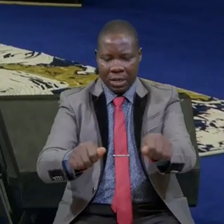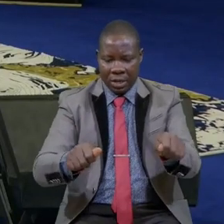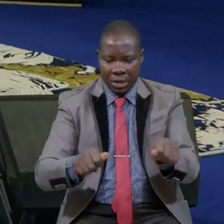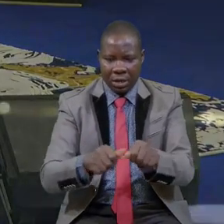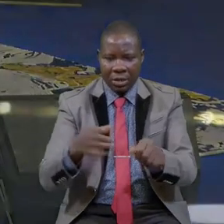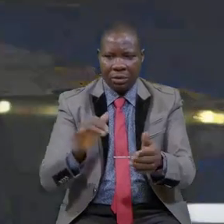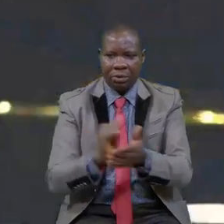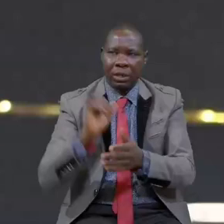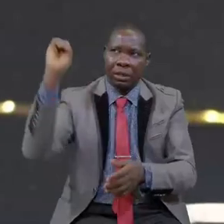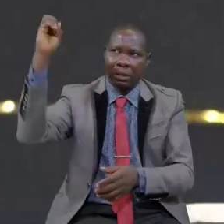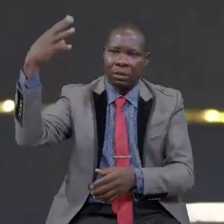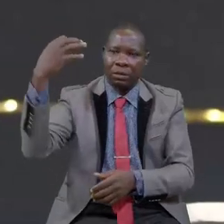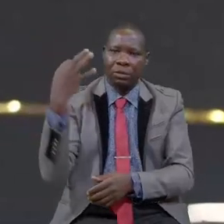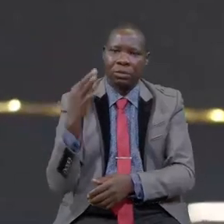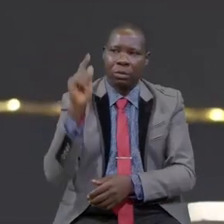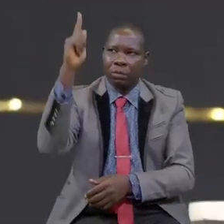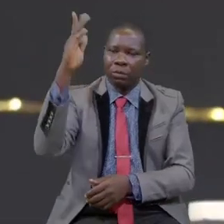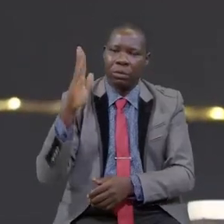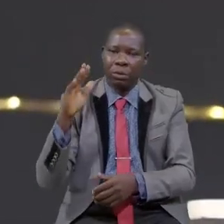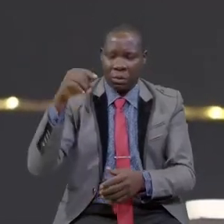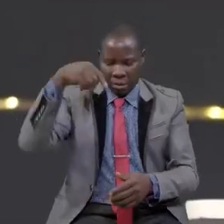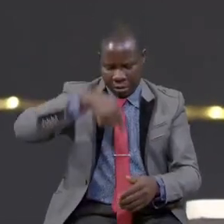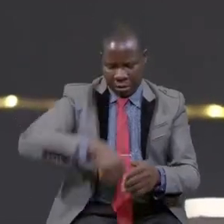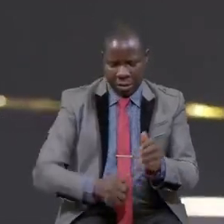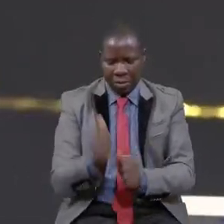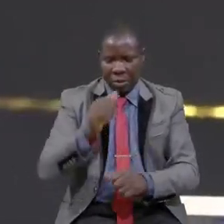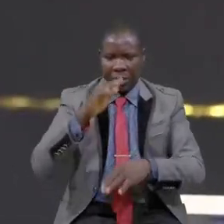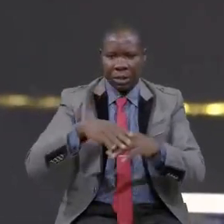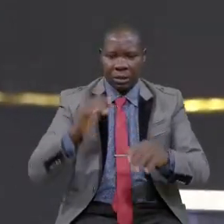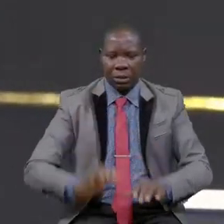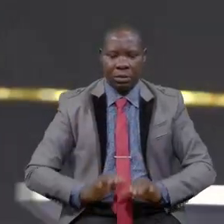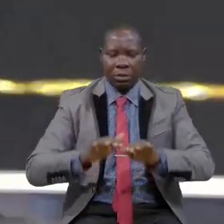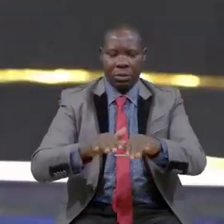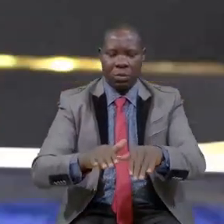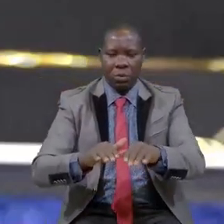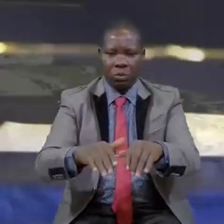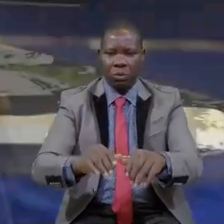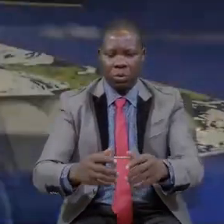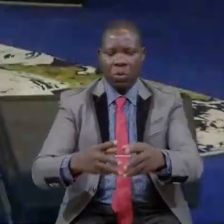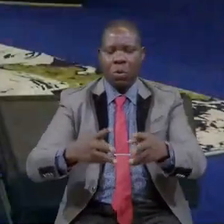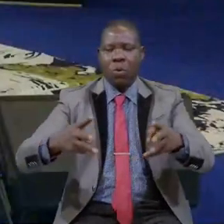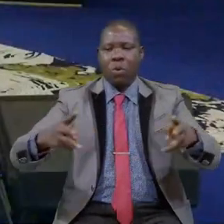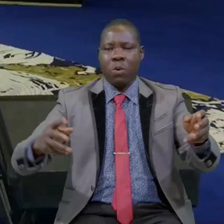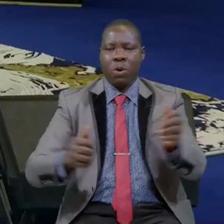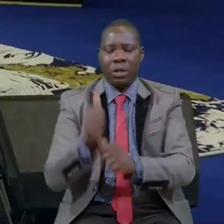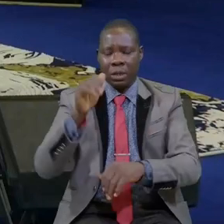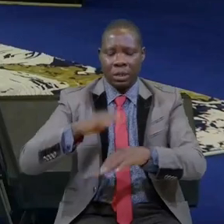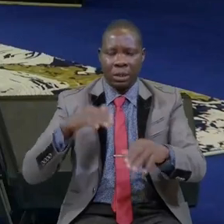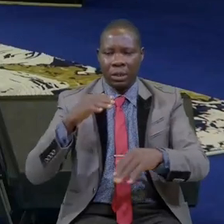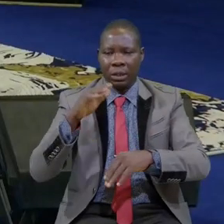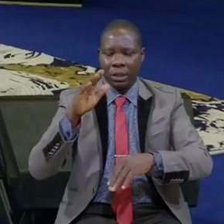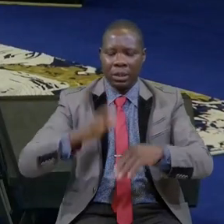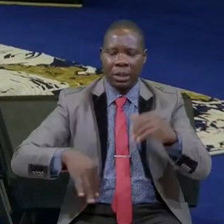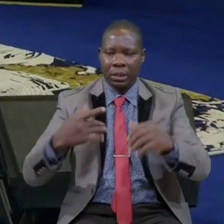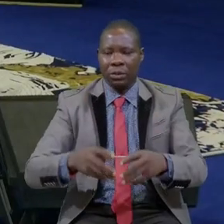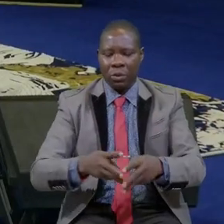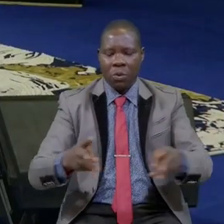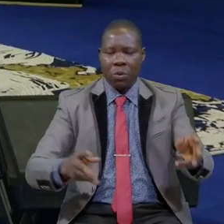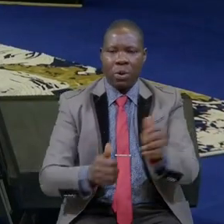grâce de Dieu. Plus profonde que l'océan, plus large que la mer, la plus large,